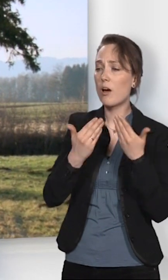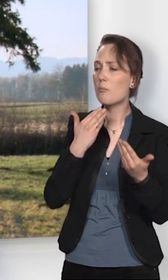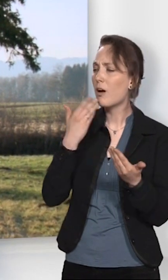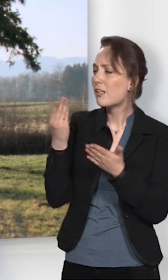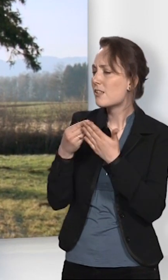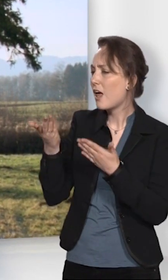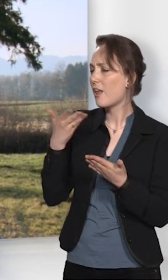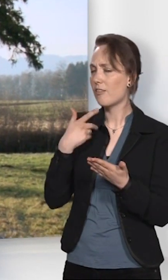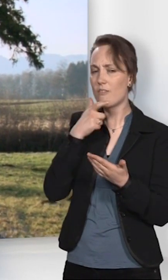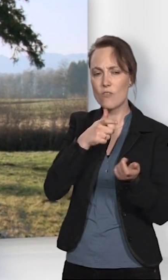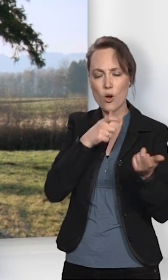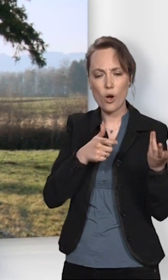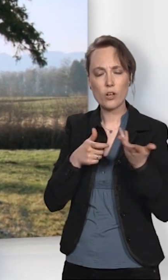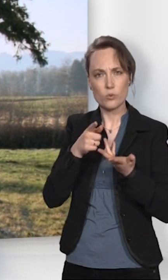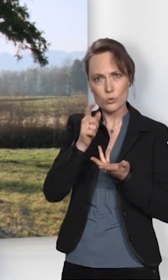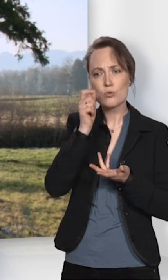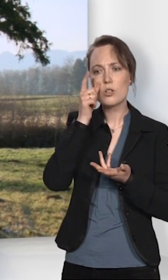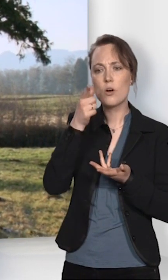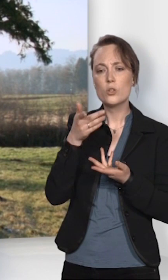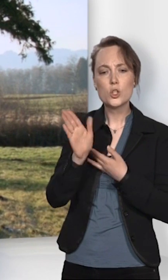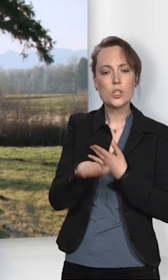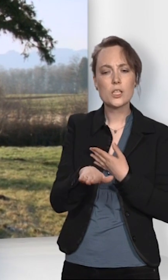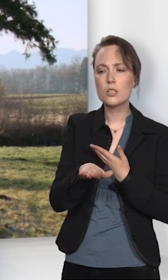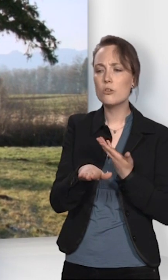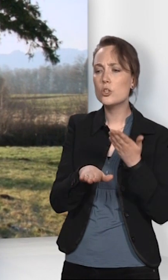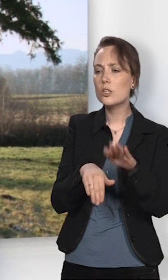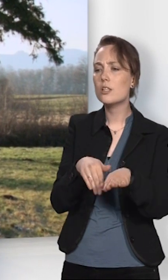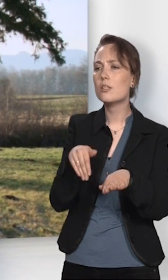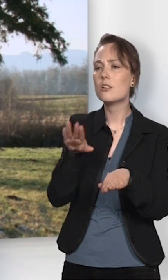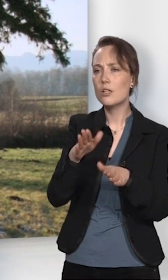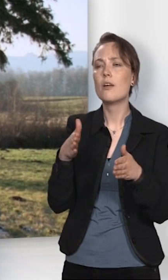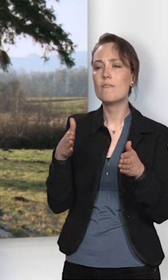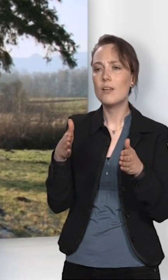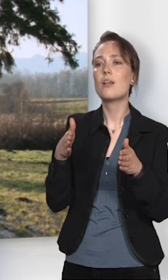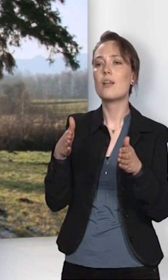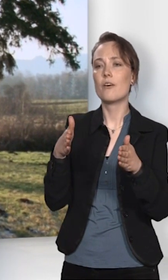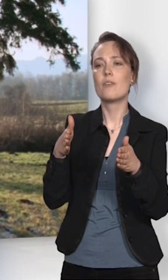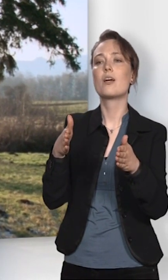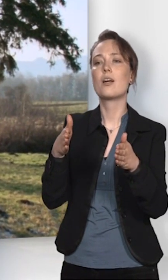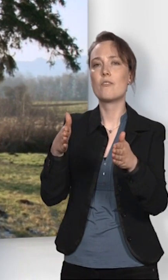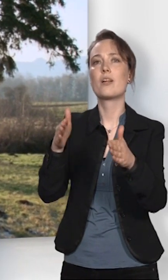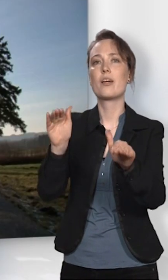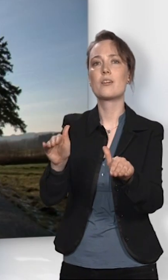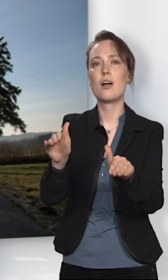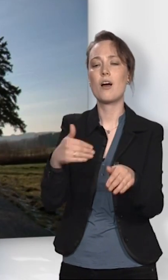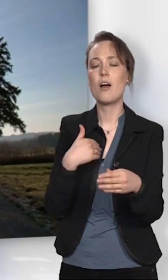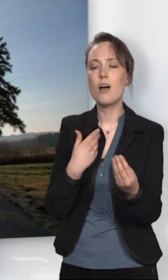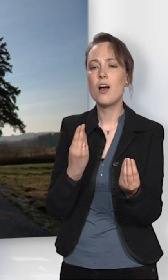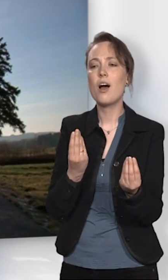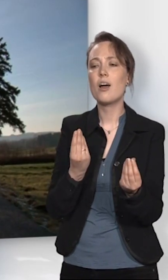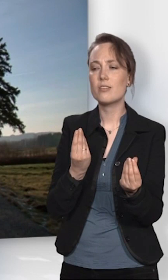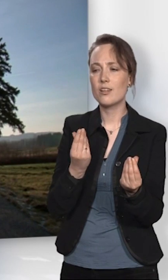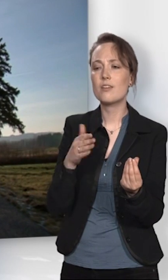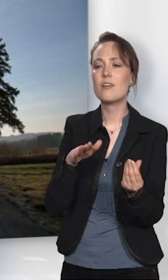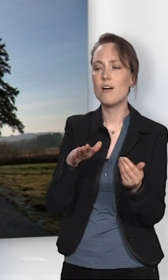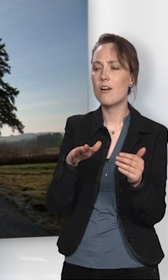Und staunen darüber, wie sich Schritt für Schritt ein Weg ergibt, sich das Ahnen verdichtet, der